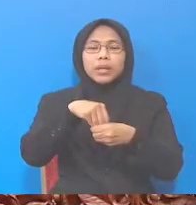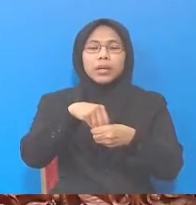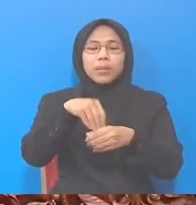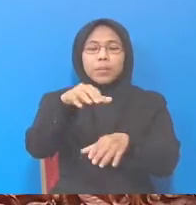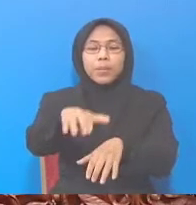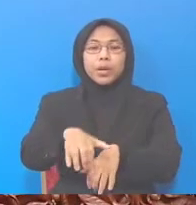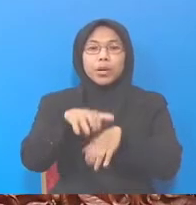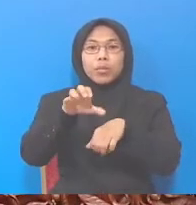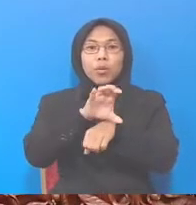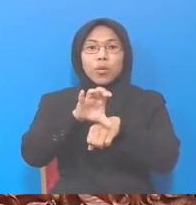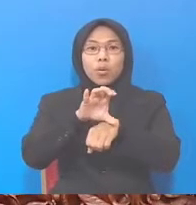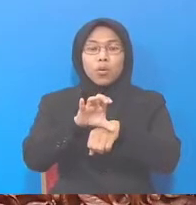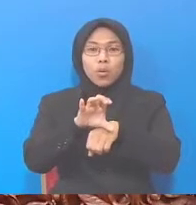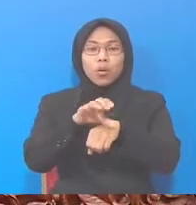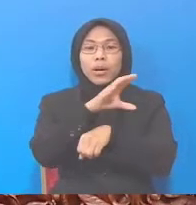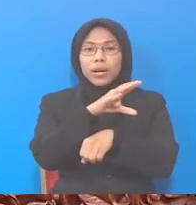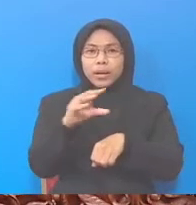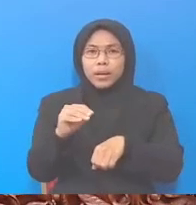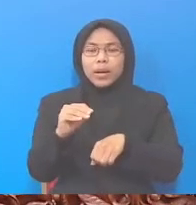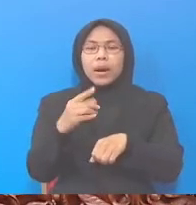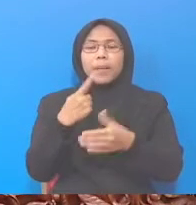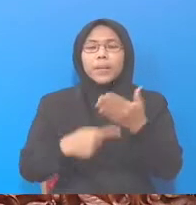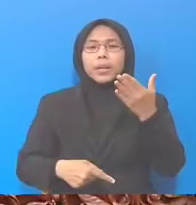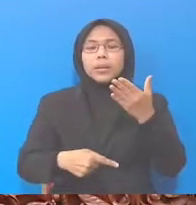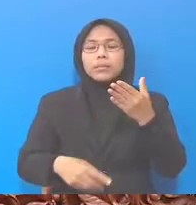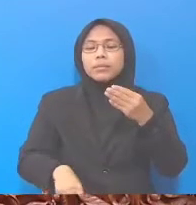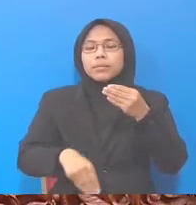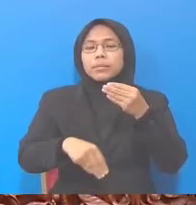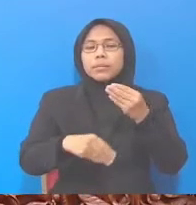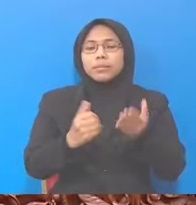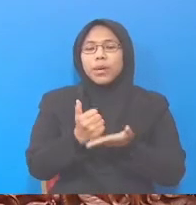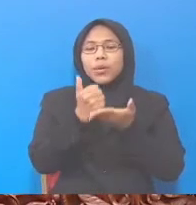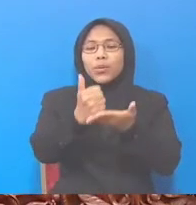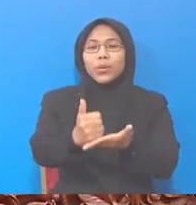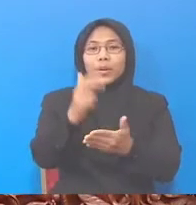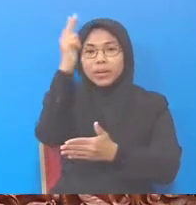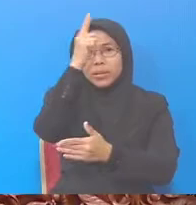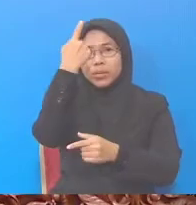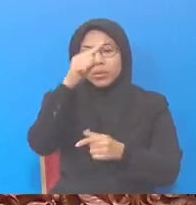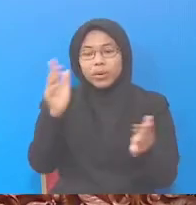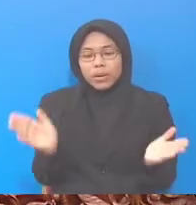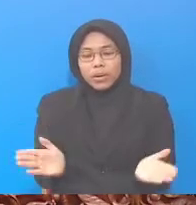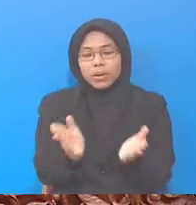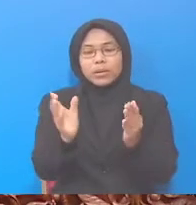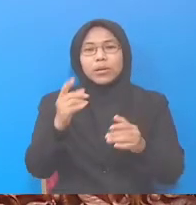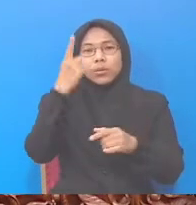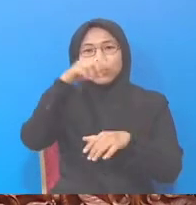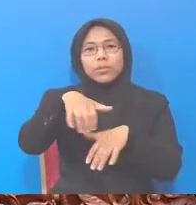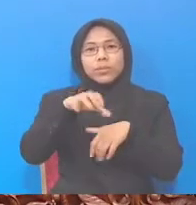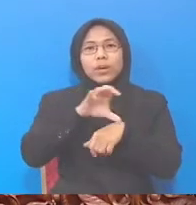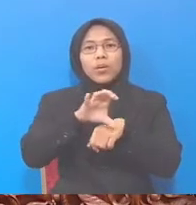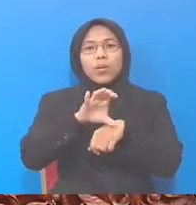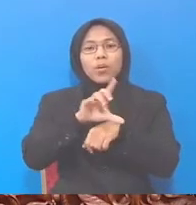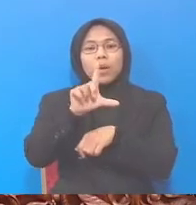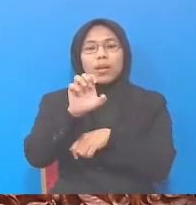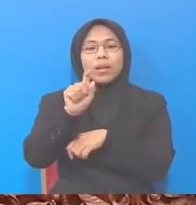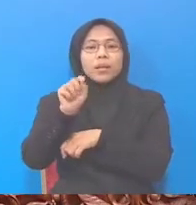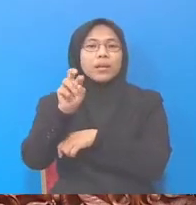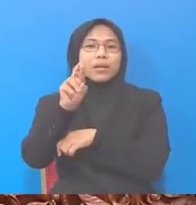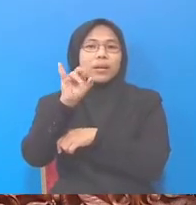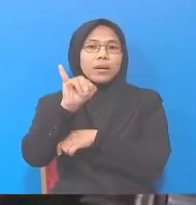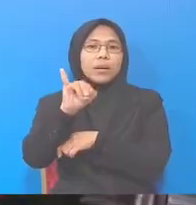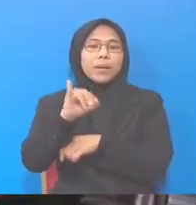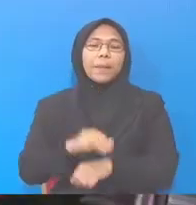pekebun Koko di Malaysia dan insentif yang disediakan oleh kerajaan untuk merangsang penghasilan Koko lestari lestari